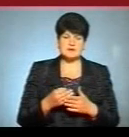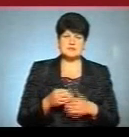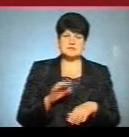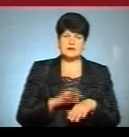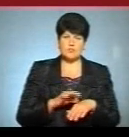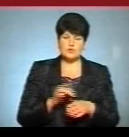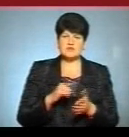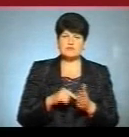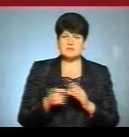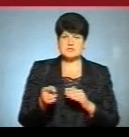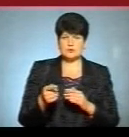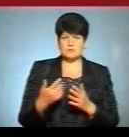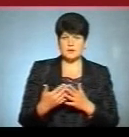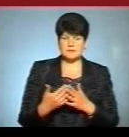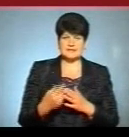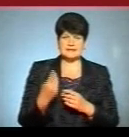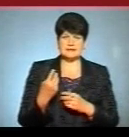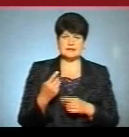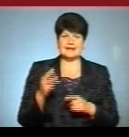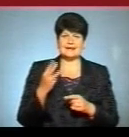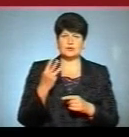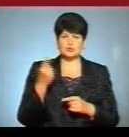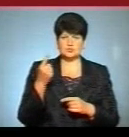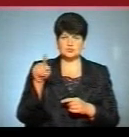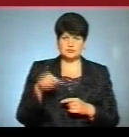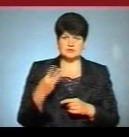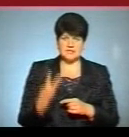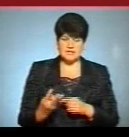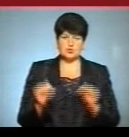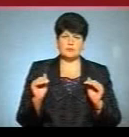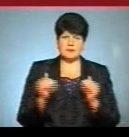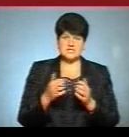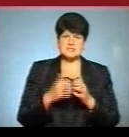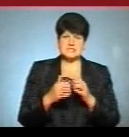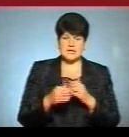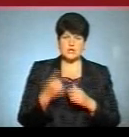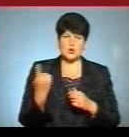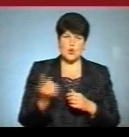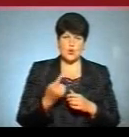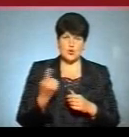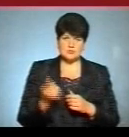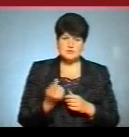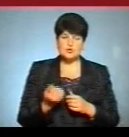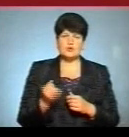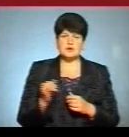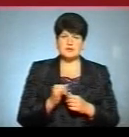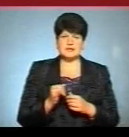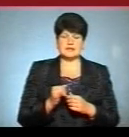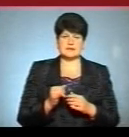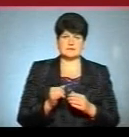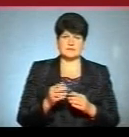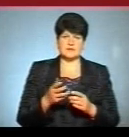місті Тернополі приблизно на третину нижче від середньообласного і в декілька разів нижче, ніж в